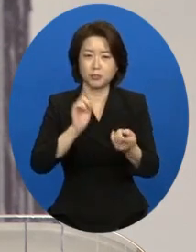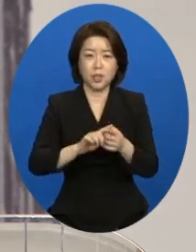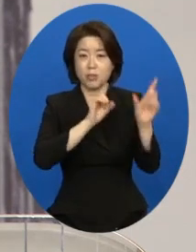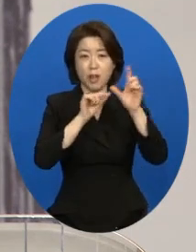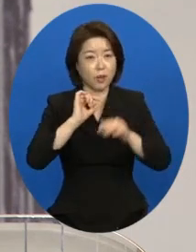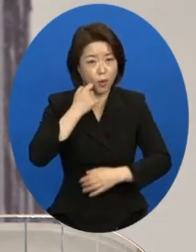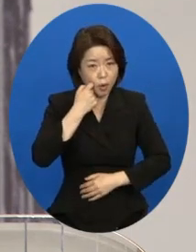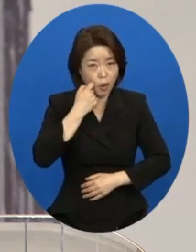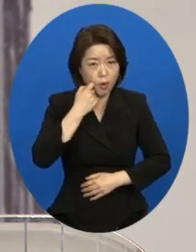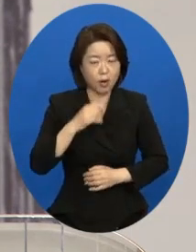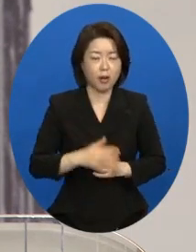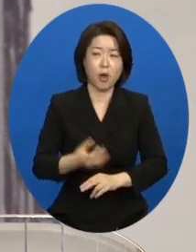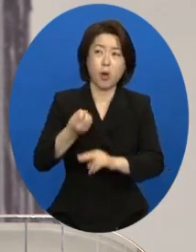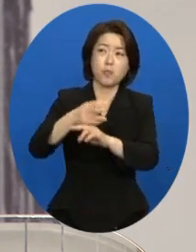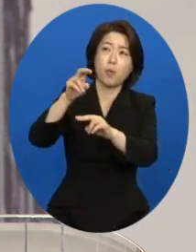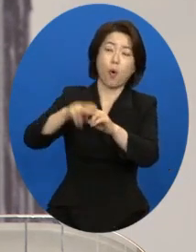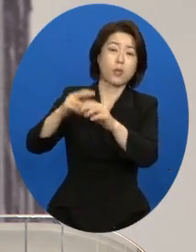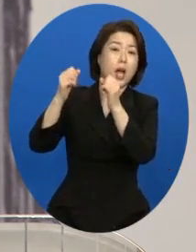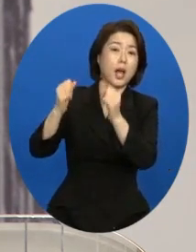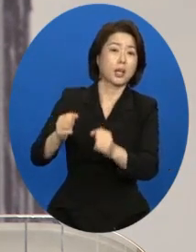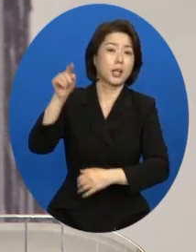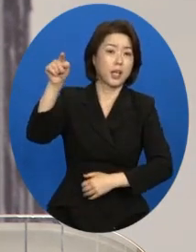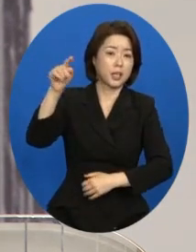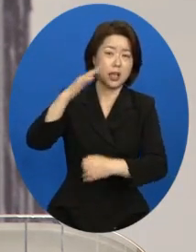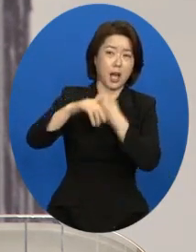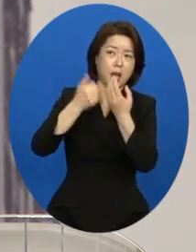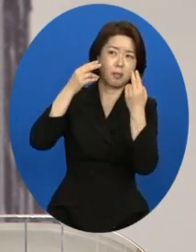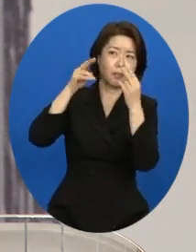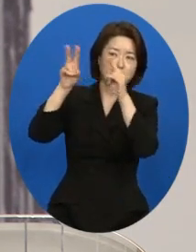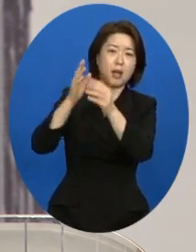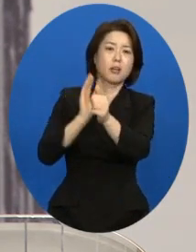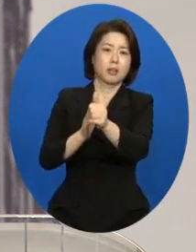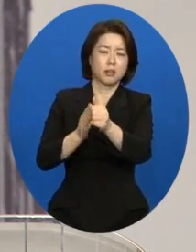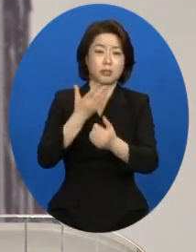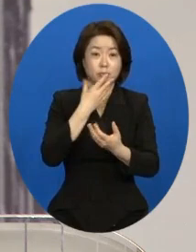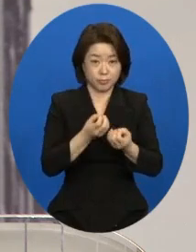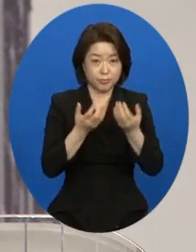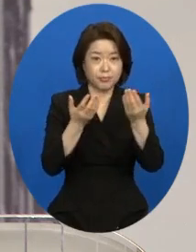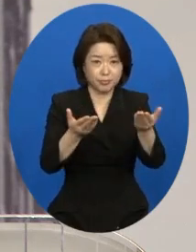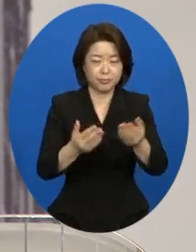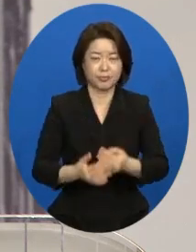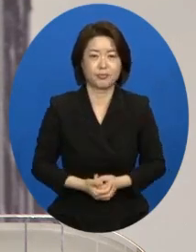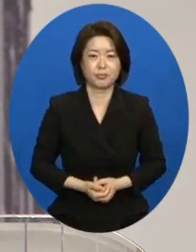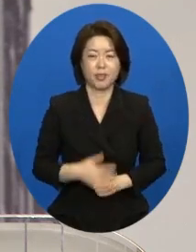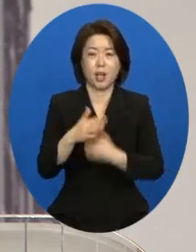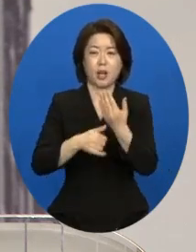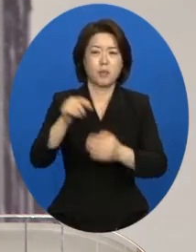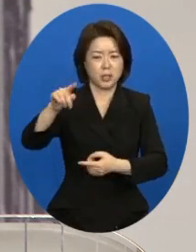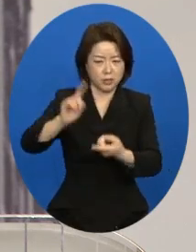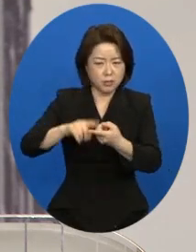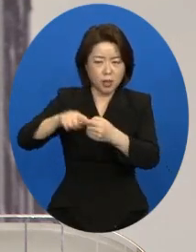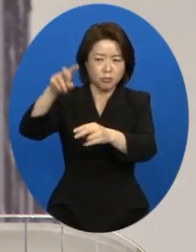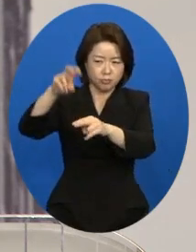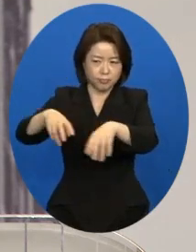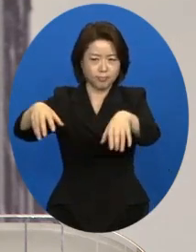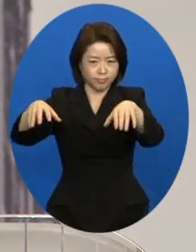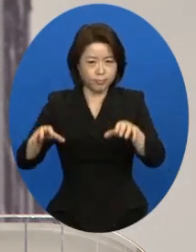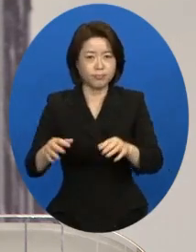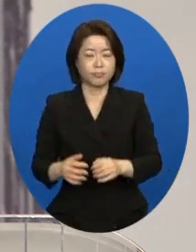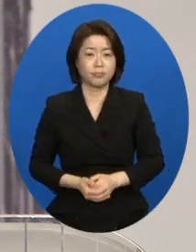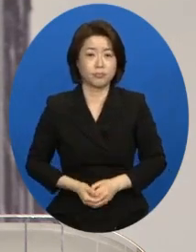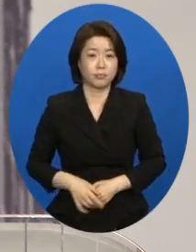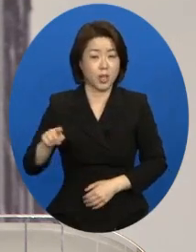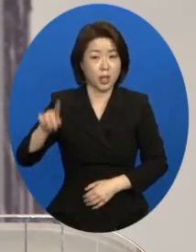어려우십니까? 보좌에 앉으신 우리 하나님을 바라보시기를 축복합니다. 하나님께서 그 자리에 앉아 계시는 거예요. 그가 무엇을